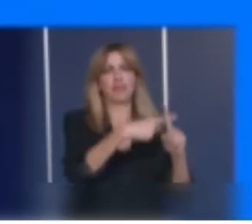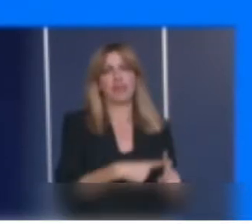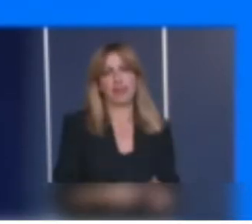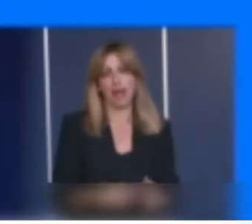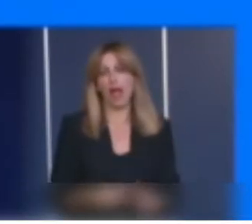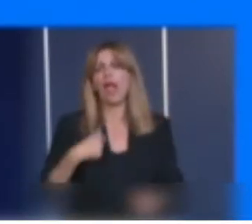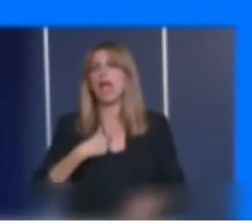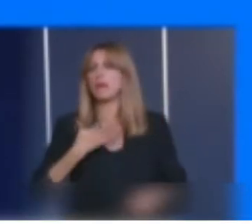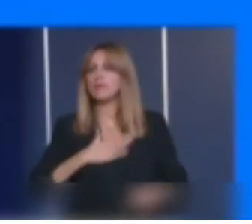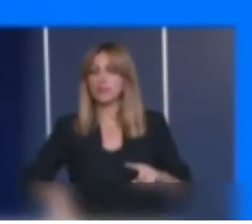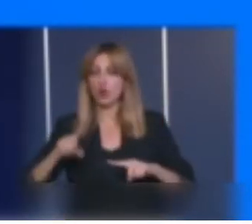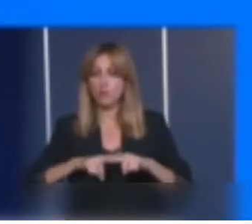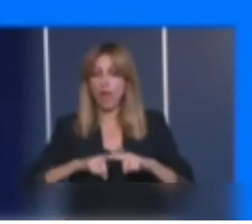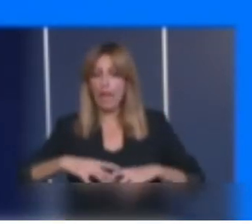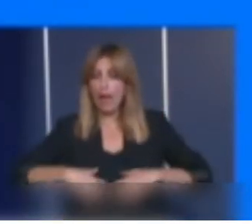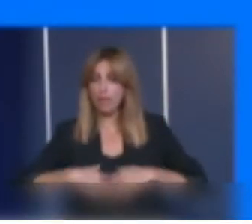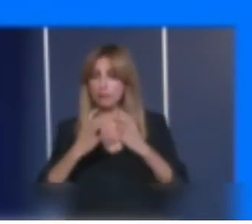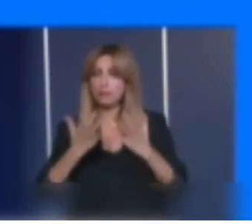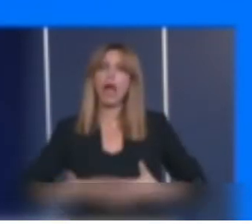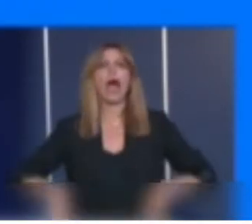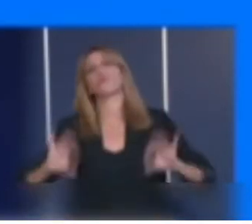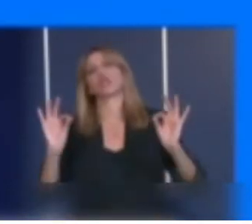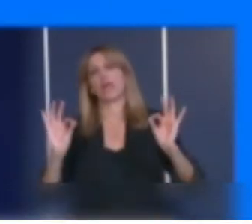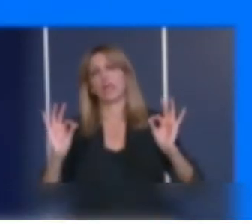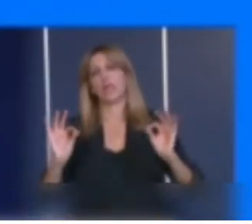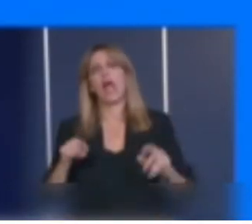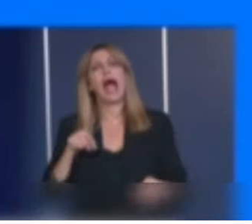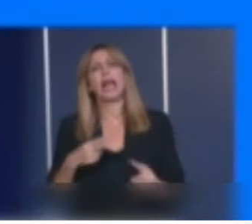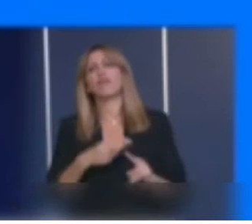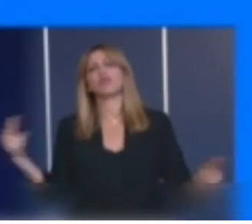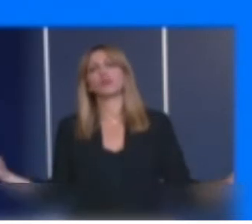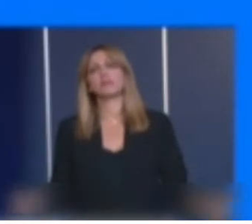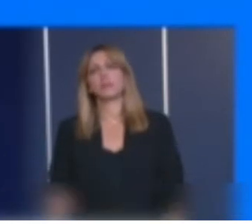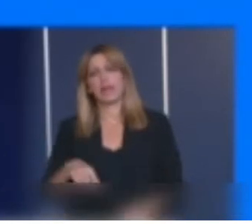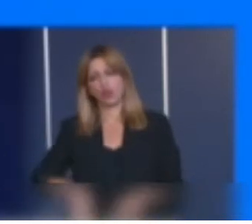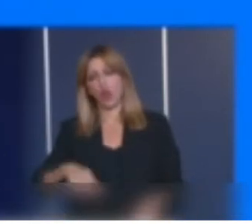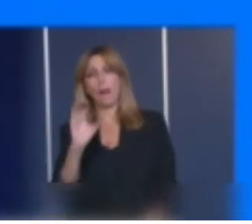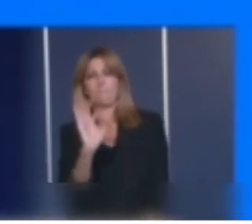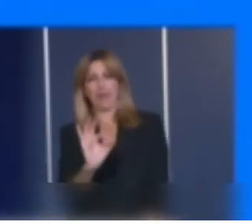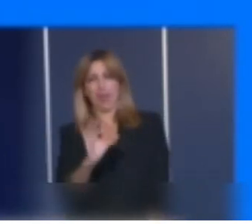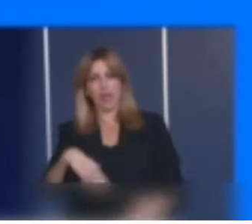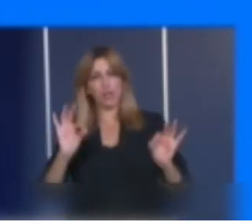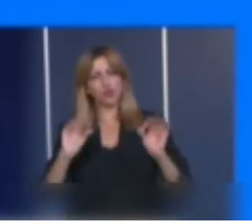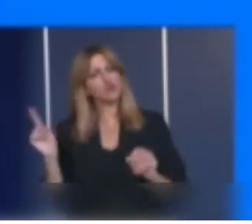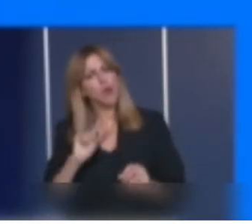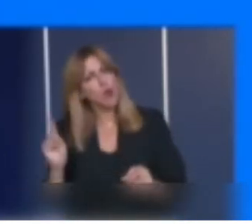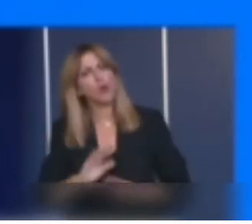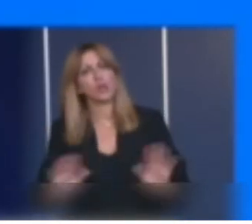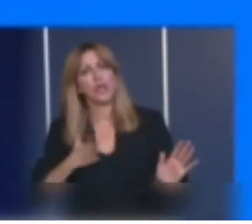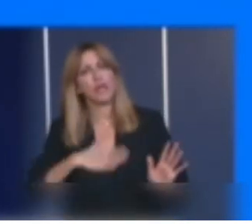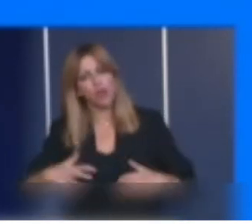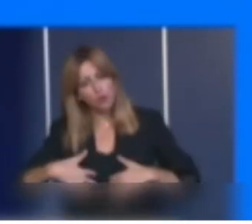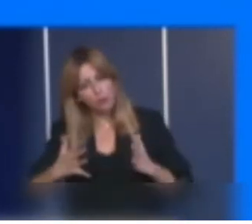μηδέν. Ο σεβασμός στη διάκριση των εξουσιών, η κατοχήρωση των δικαιωμάτων, η εφαρμογή των